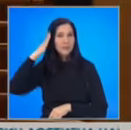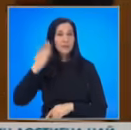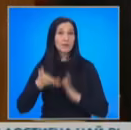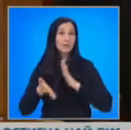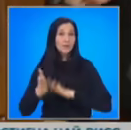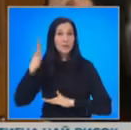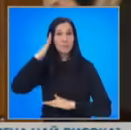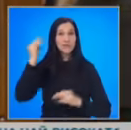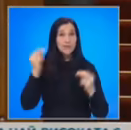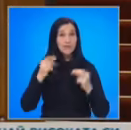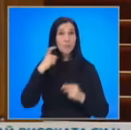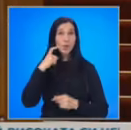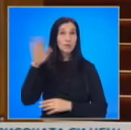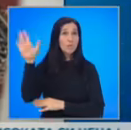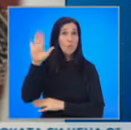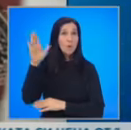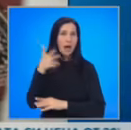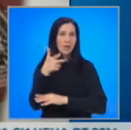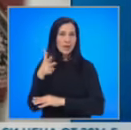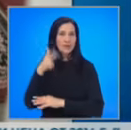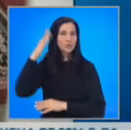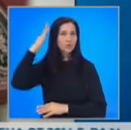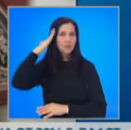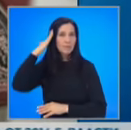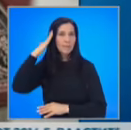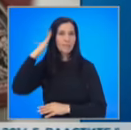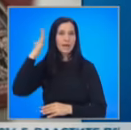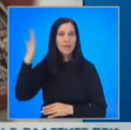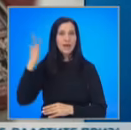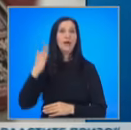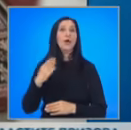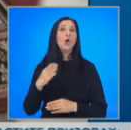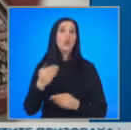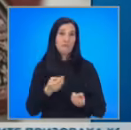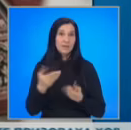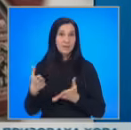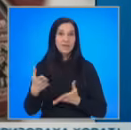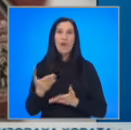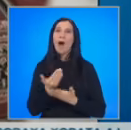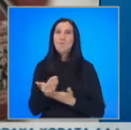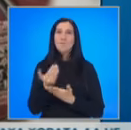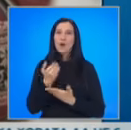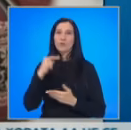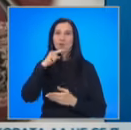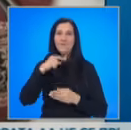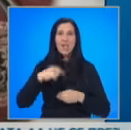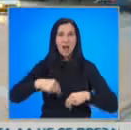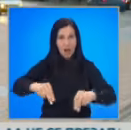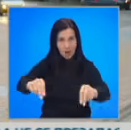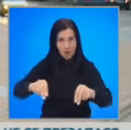Бойко Борисов помаха на камерите, служебният премиер Стефан Янев го изпрати, а разпънатия часове по-рано червен килим беше събран.